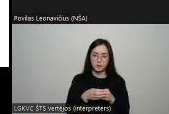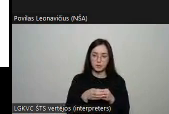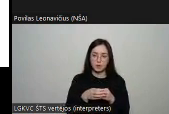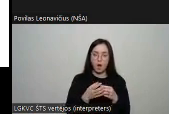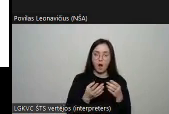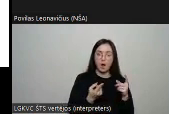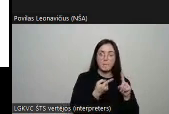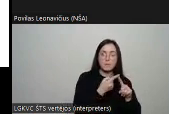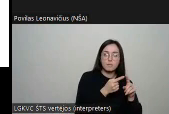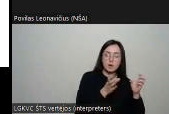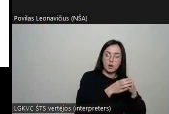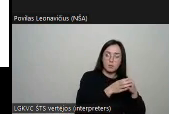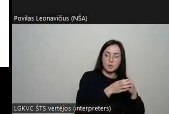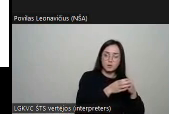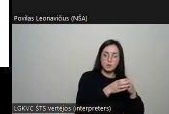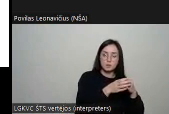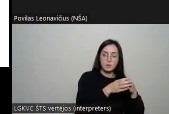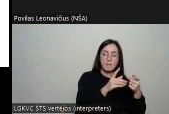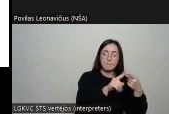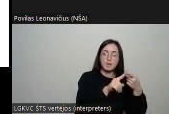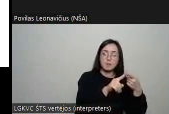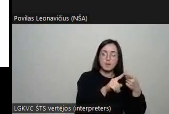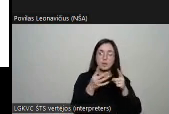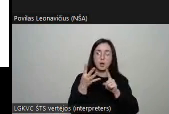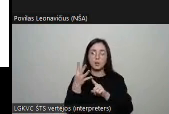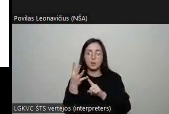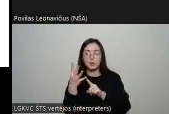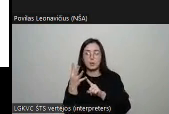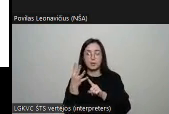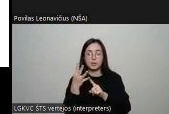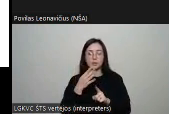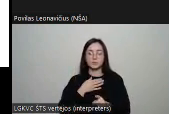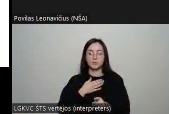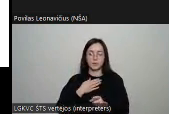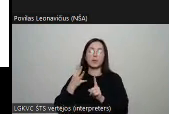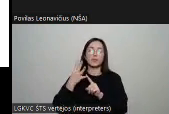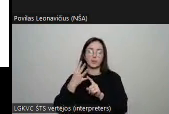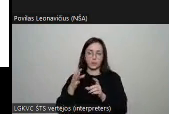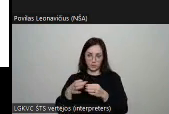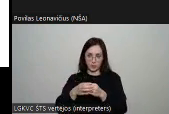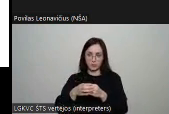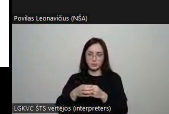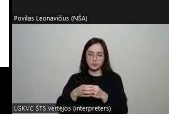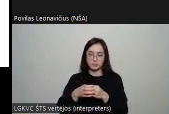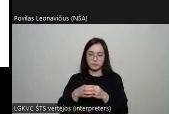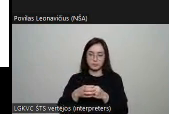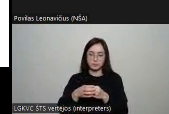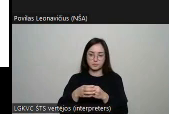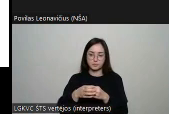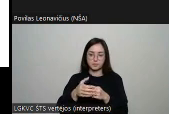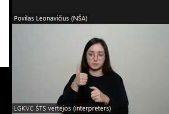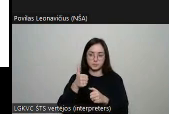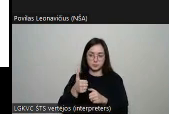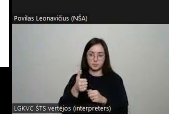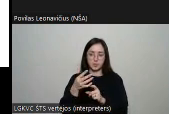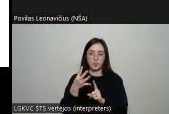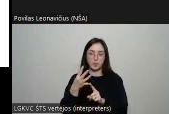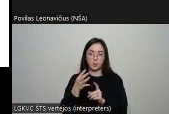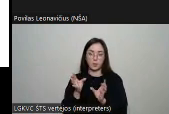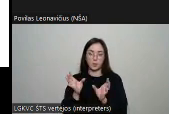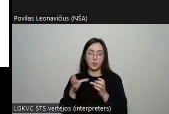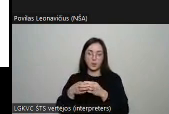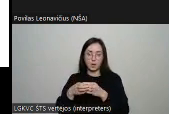pirmas? Do we have somebody from room? Ketvirtas. Ketvirtas. Right. Talk to us.